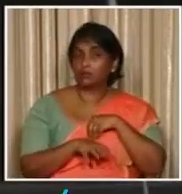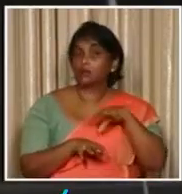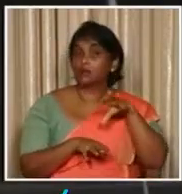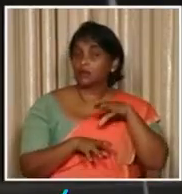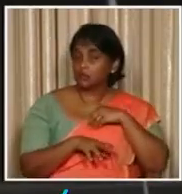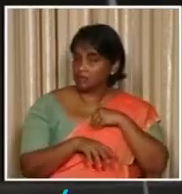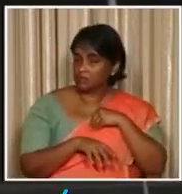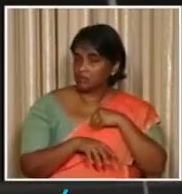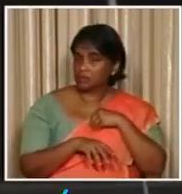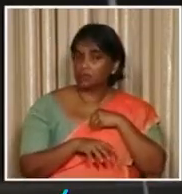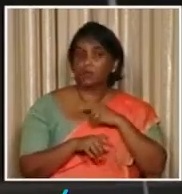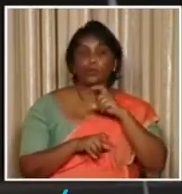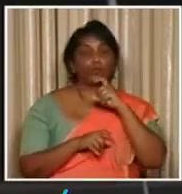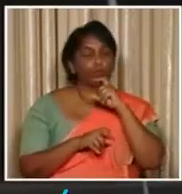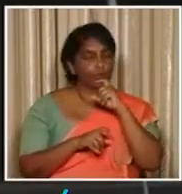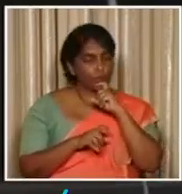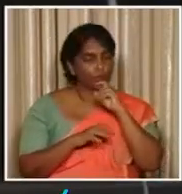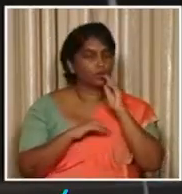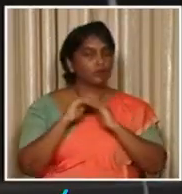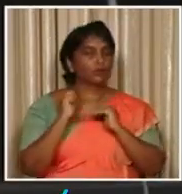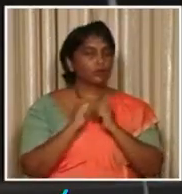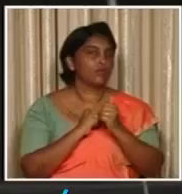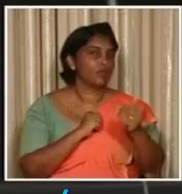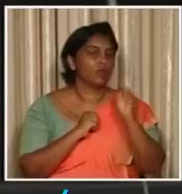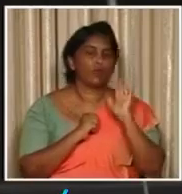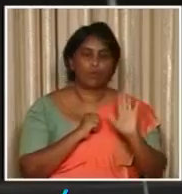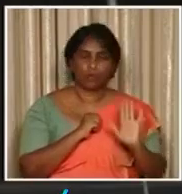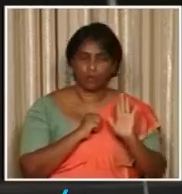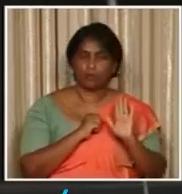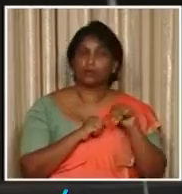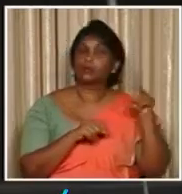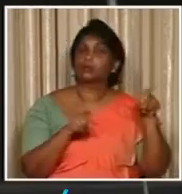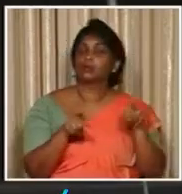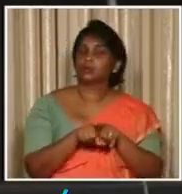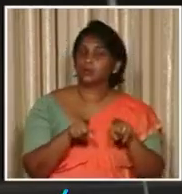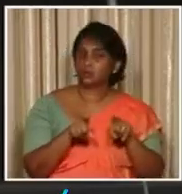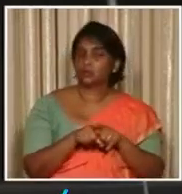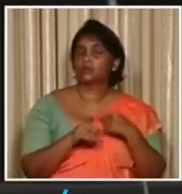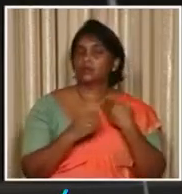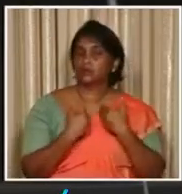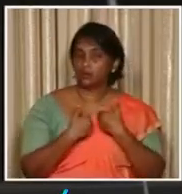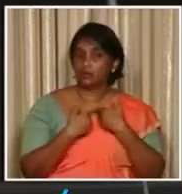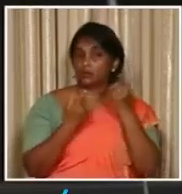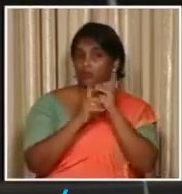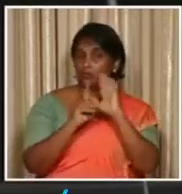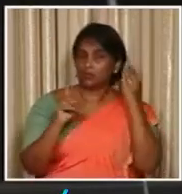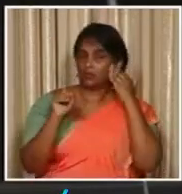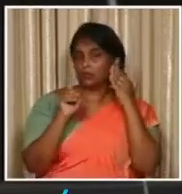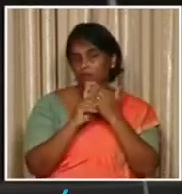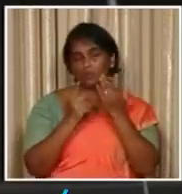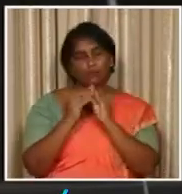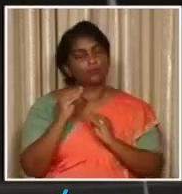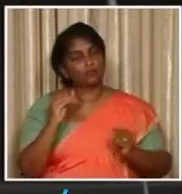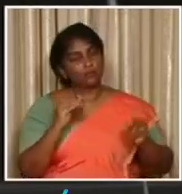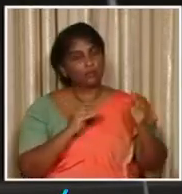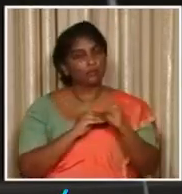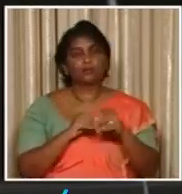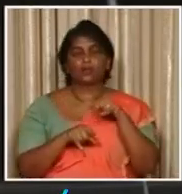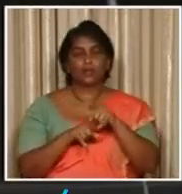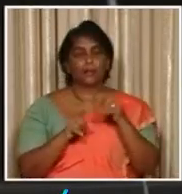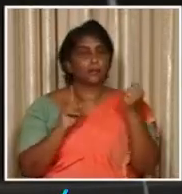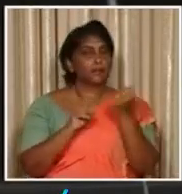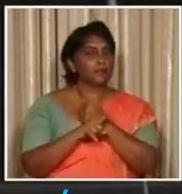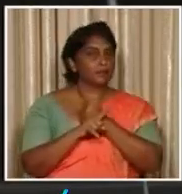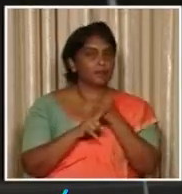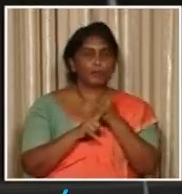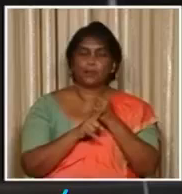පිළිගන්න අධිකරණ ක්‍රමවේදයක් තියෙන්න ඕන. ඒ වගේම අපි ඍජුව හෝ වක්‍රව කිසිම බලපෑමක්